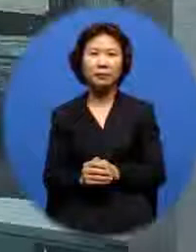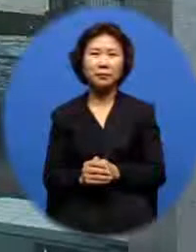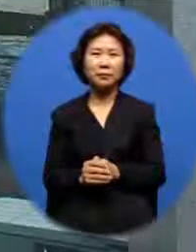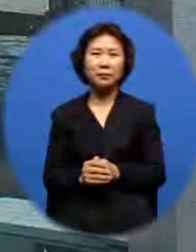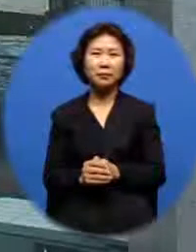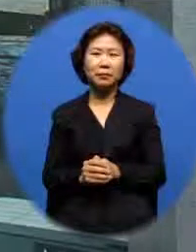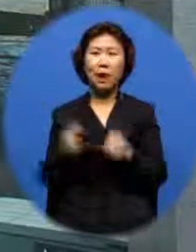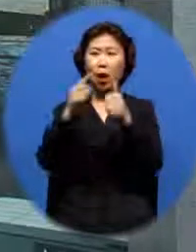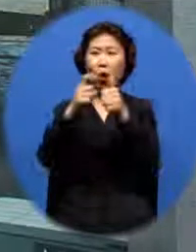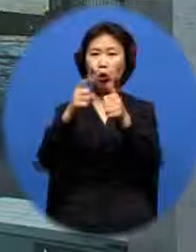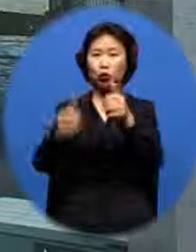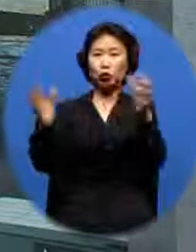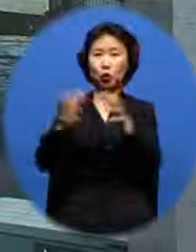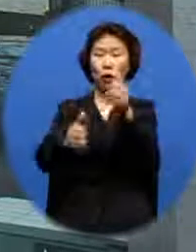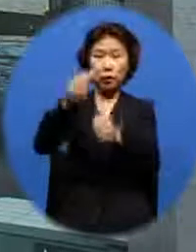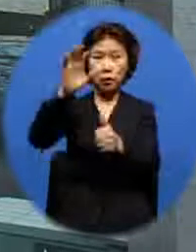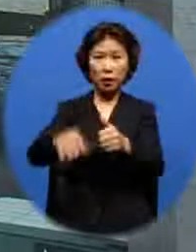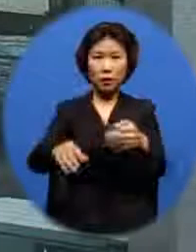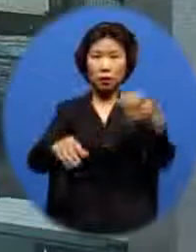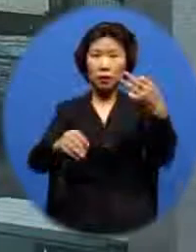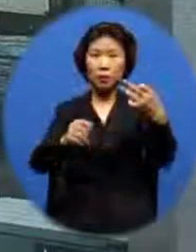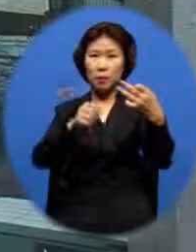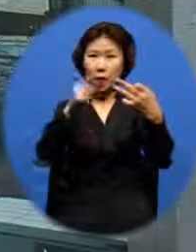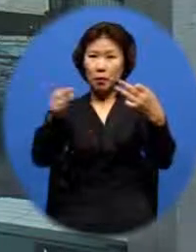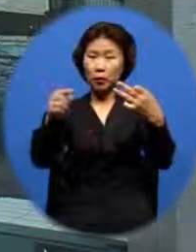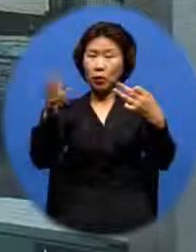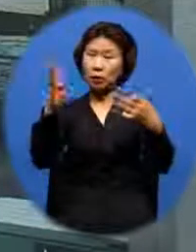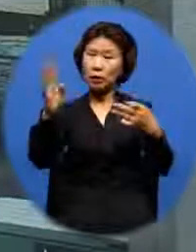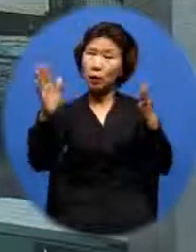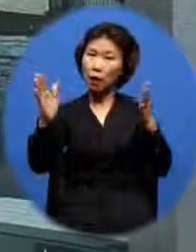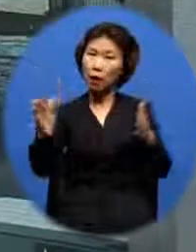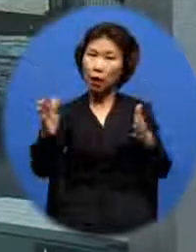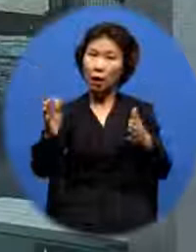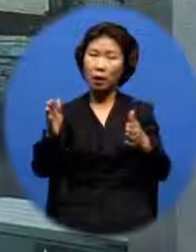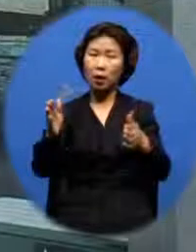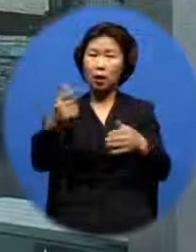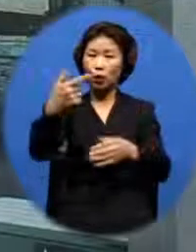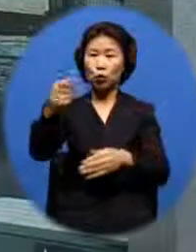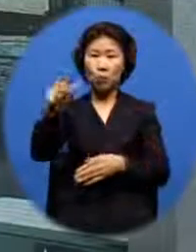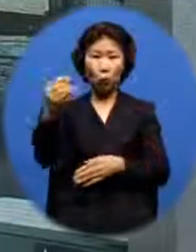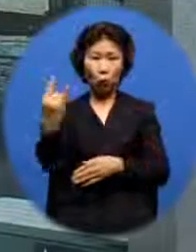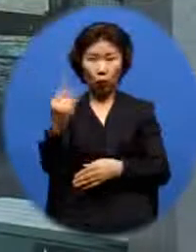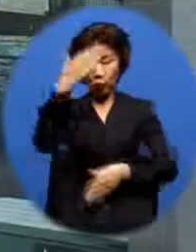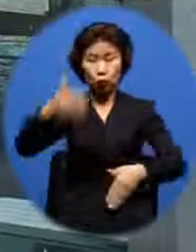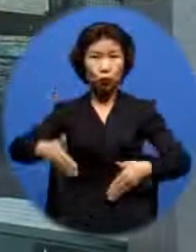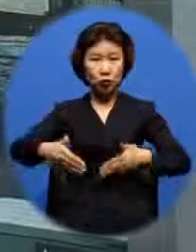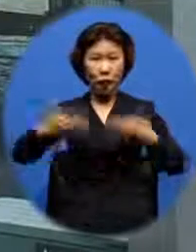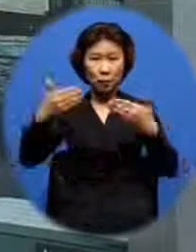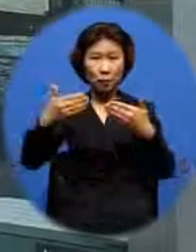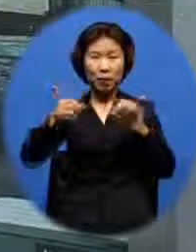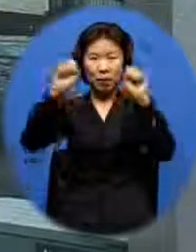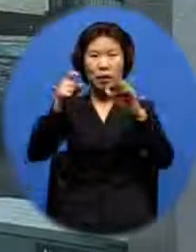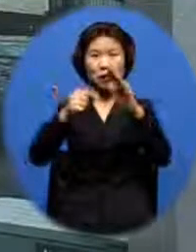홍주 종합경기장에서 13일부터 4일 동안 제65회 충남도민체전이 개최됐습니다. 도청 이전 후